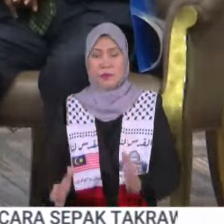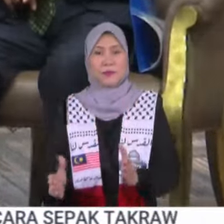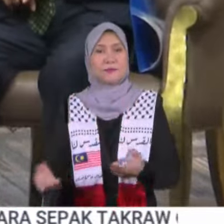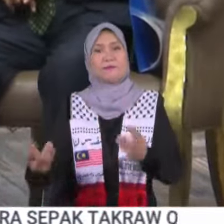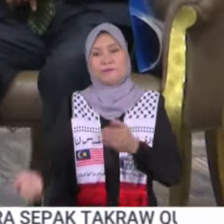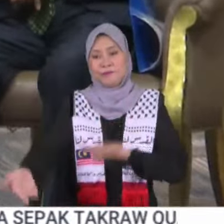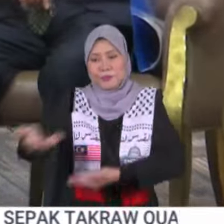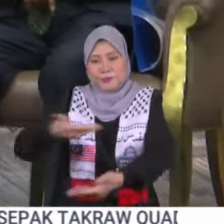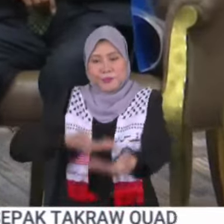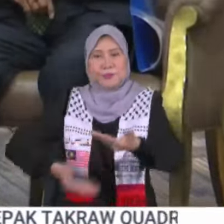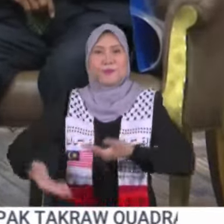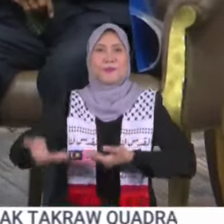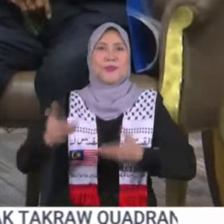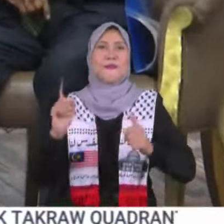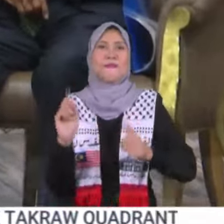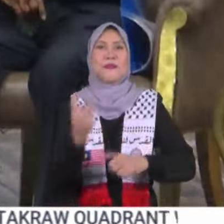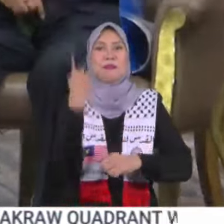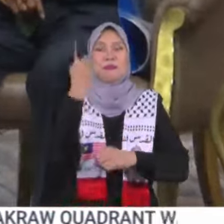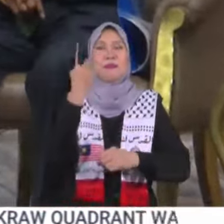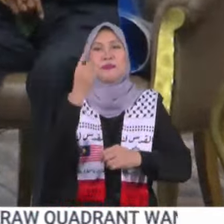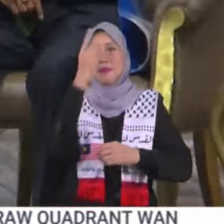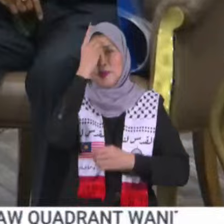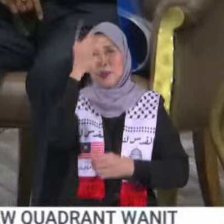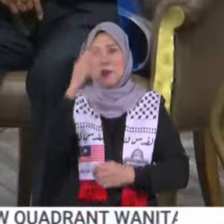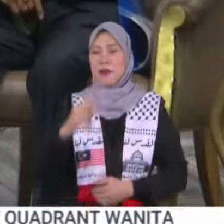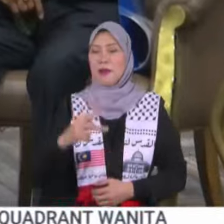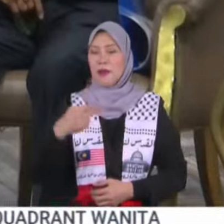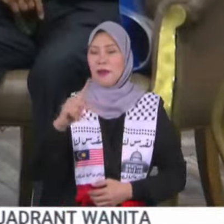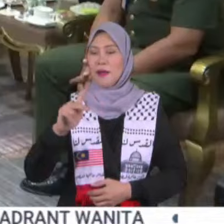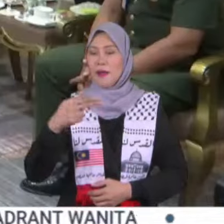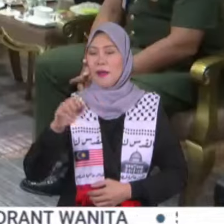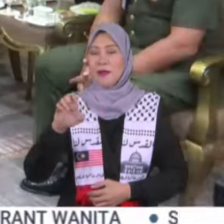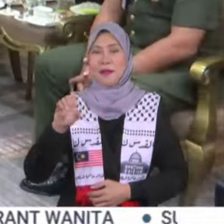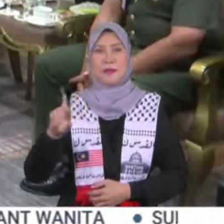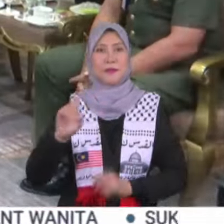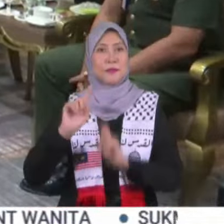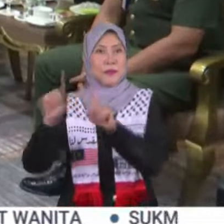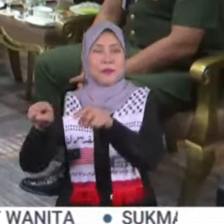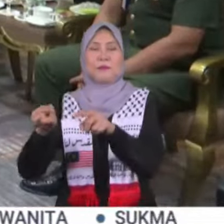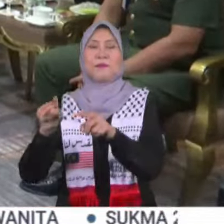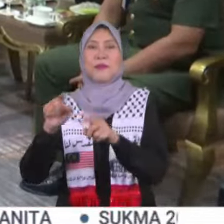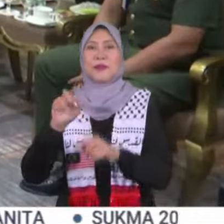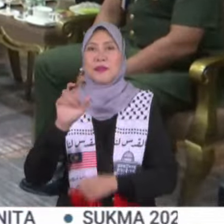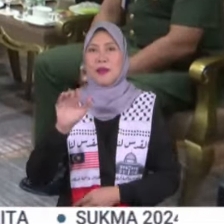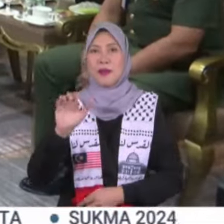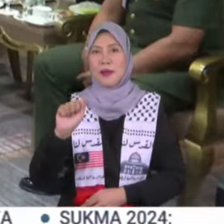balas terhadap kunjungan rasmi pertama Datuk Seri Muhammad Khalid ke Ankara 11 Jun lalu.